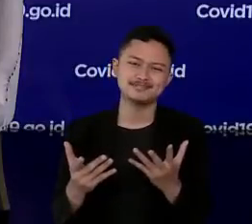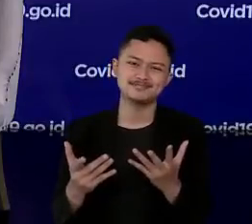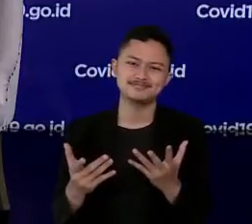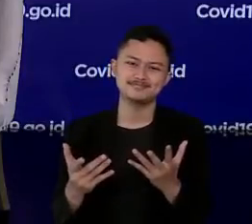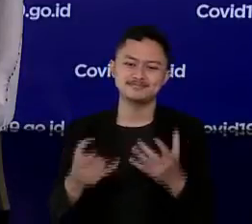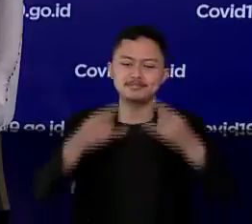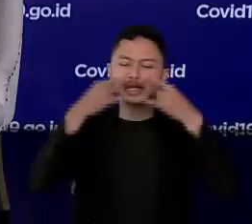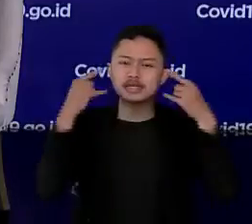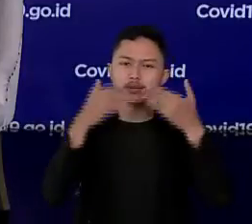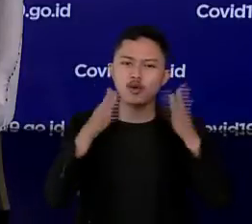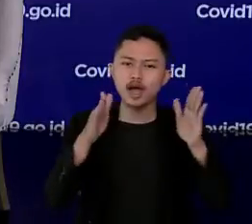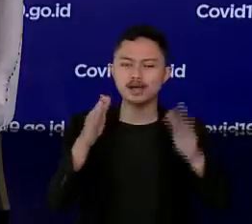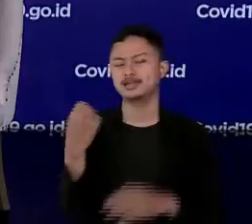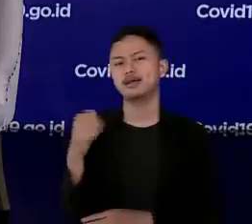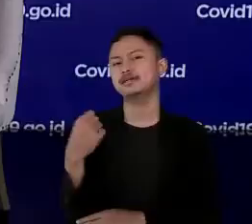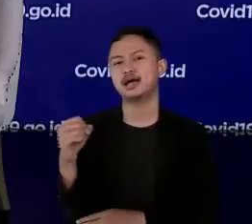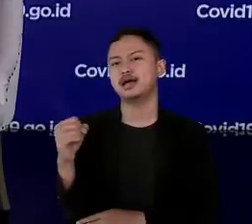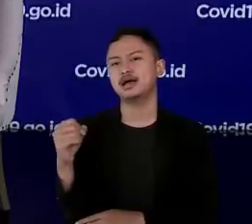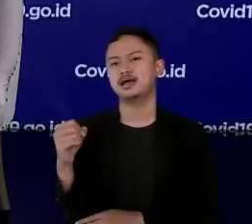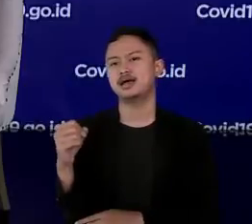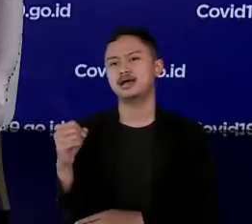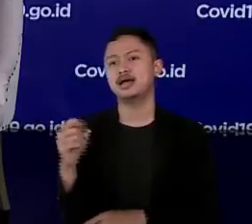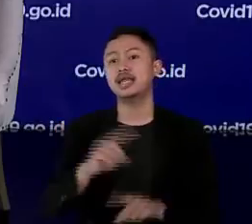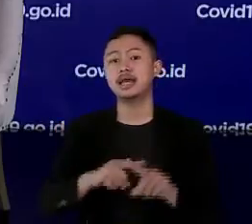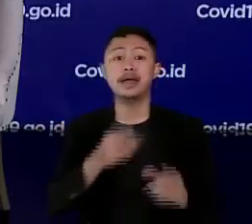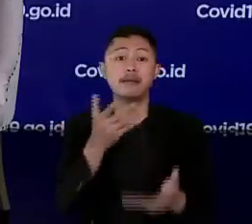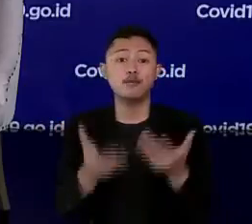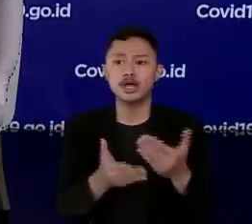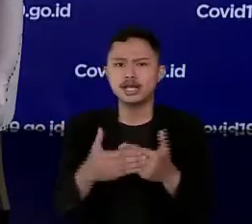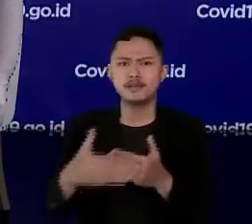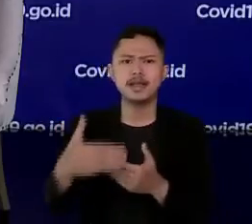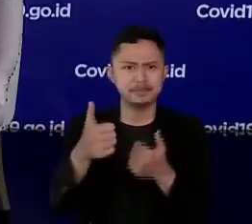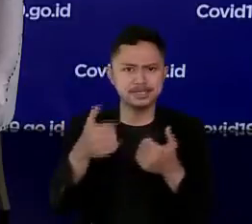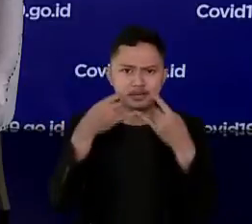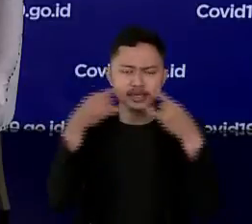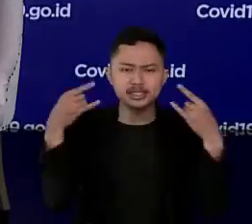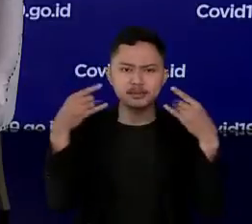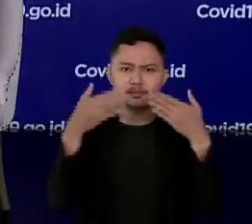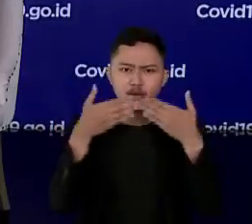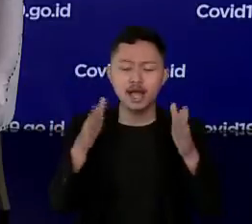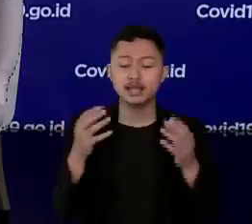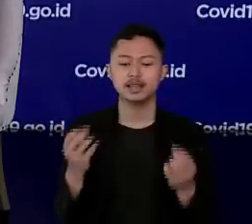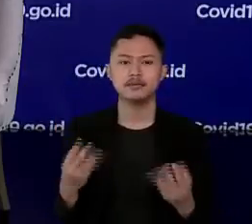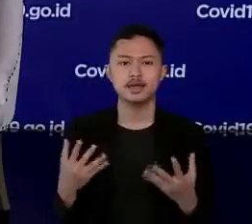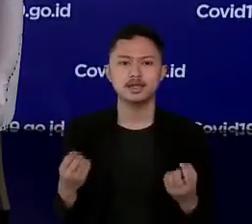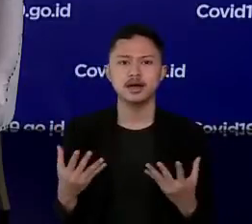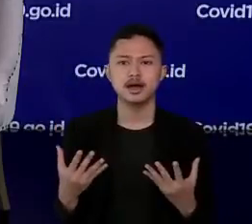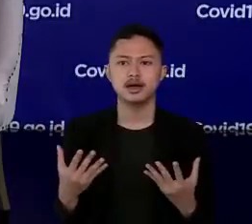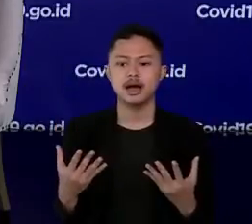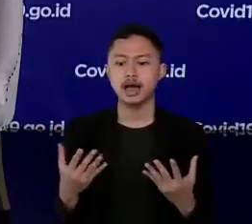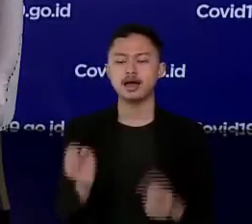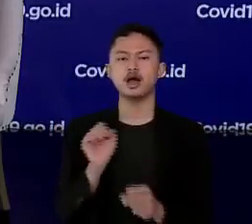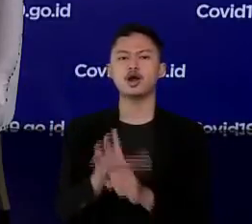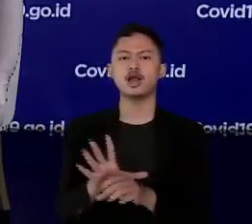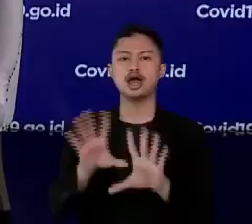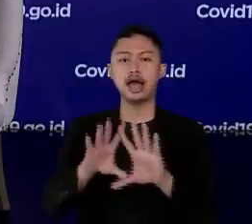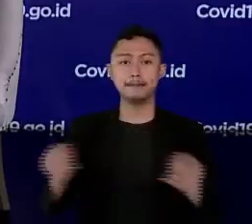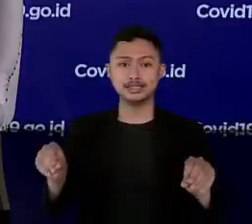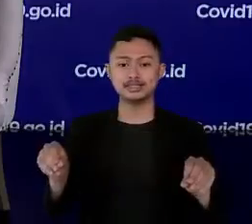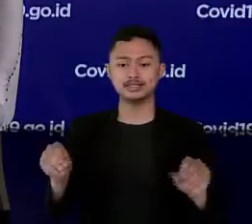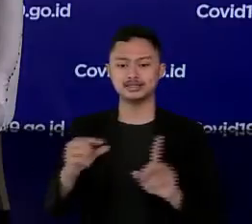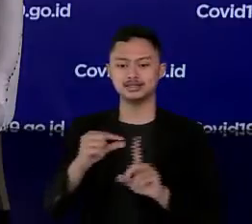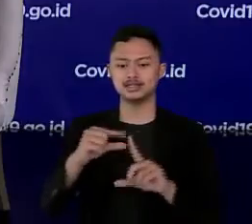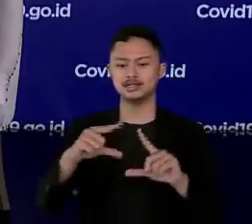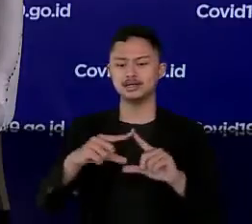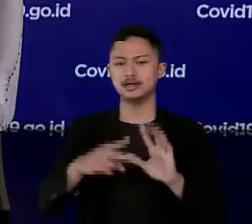lepas dari masker itu juga belum tentu bisa Jadi kalau coffee ini kemudian bisa kita atasi tidak lagi jadi